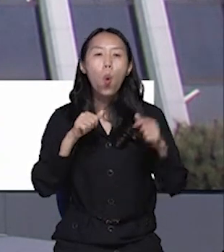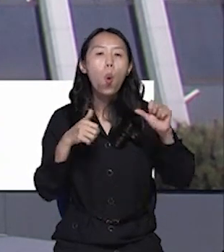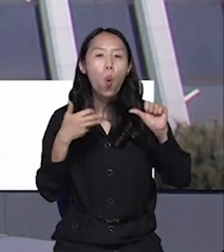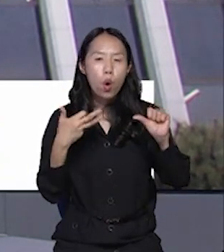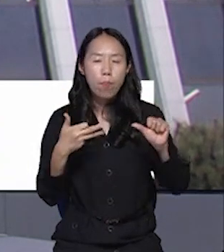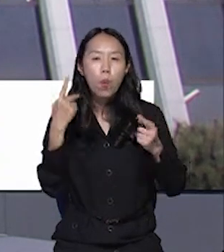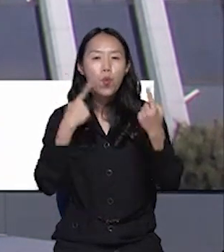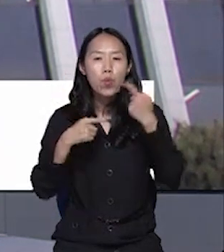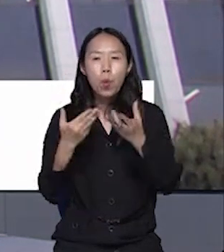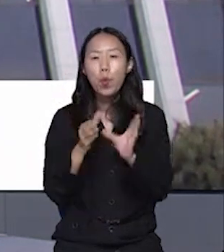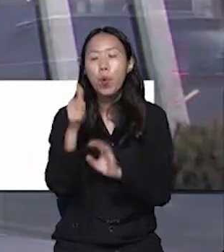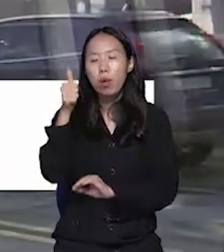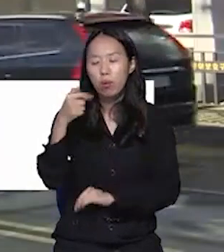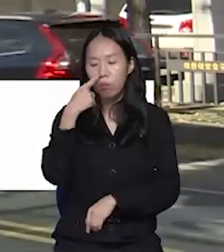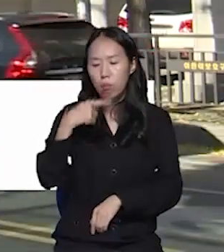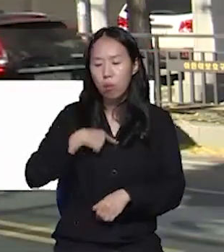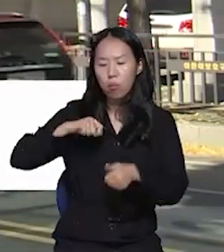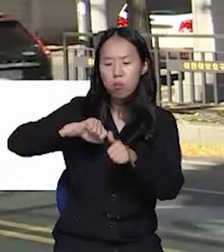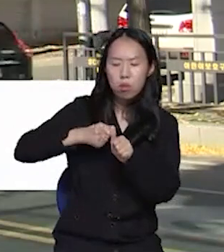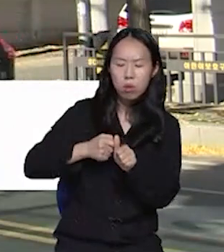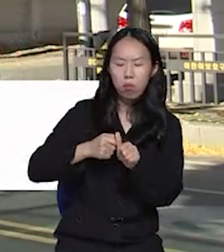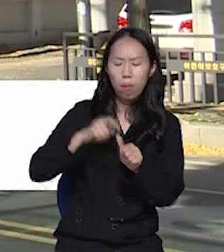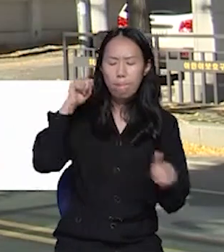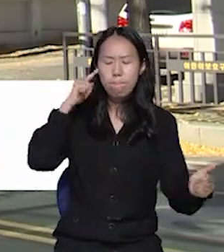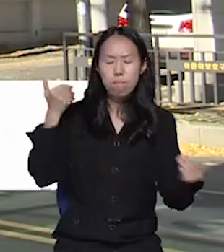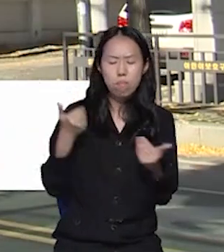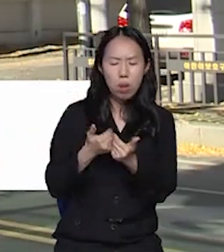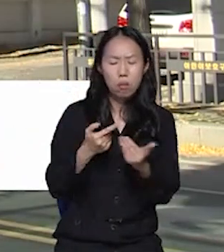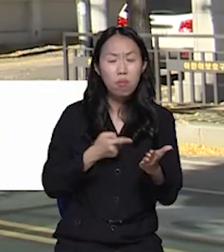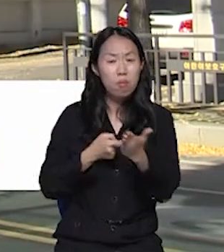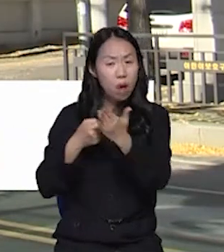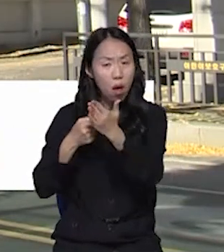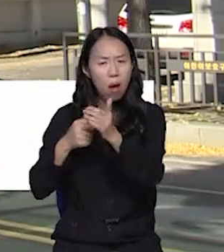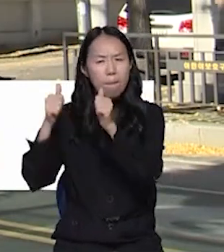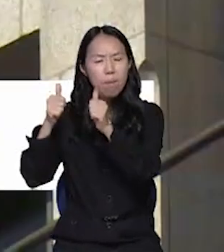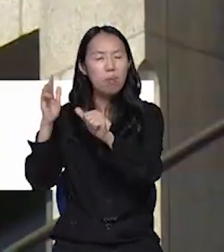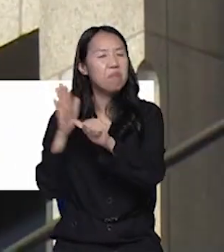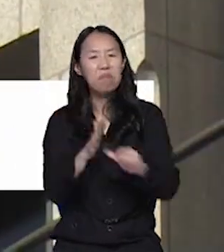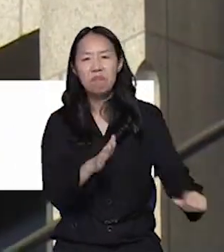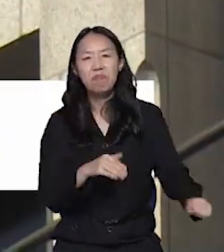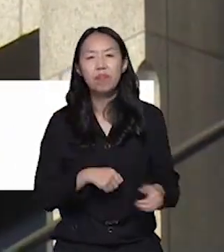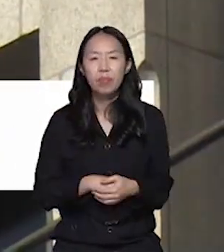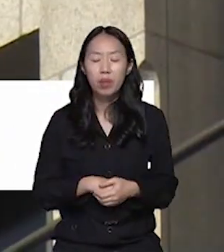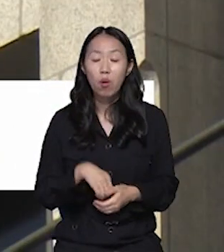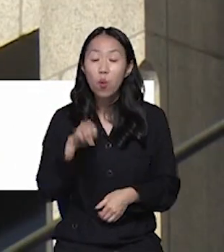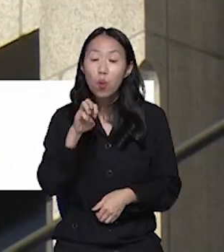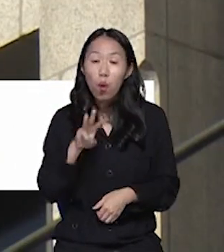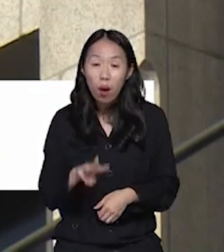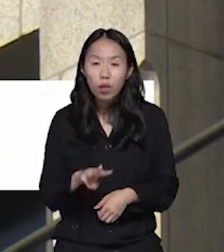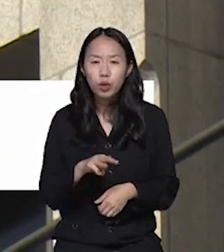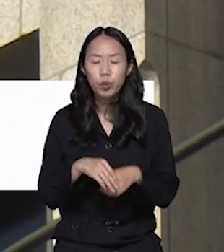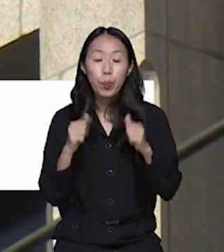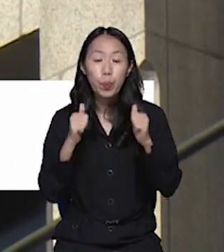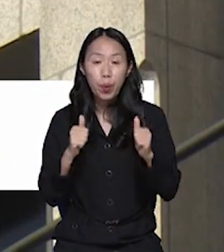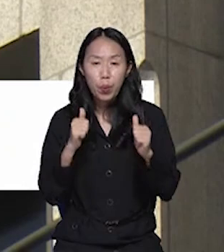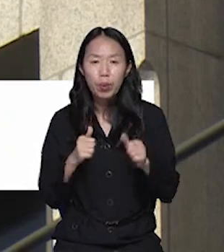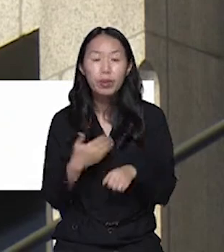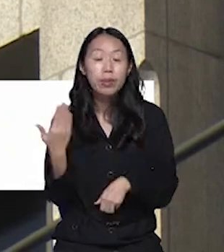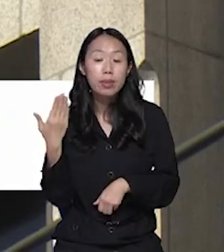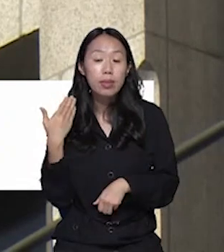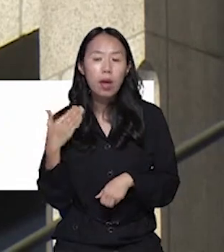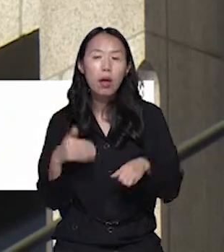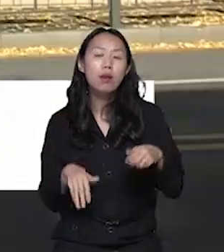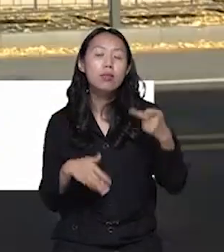대한 징계가 부당하다며는 가처분 신청을 법원이 받아들이지 않았습니다 광주지법 민사 21부는 지난